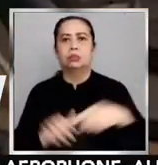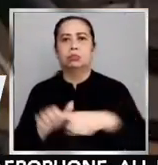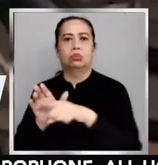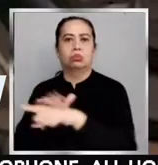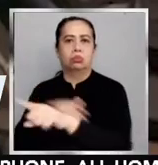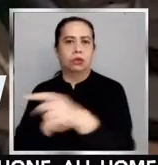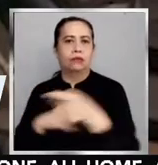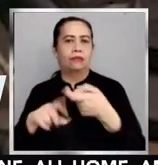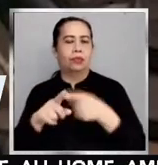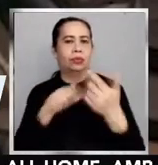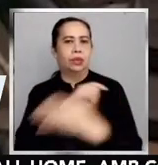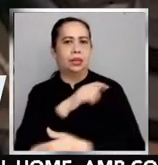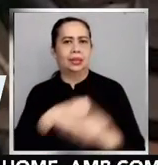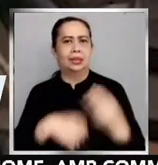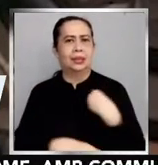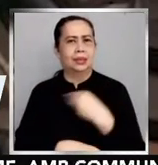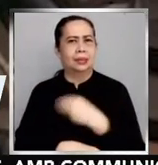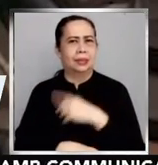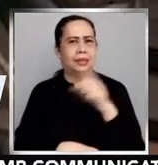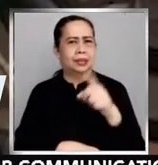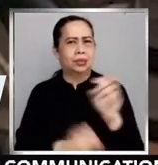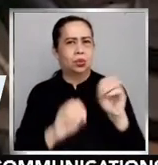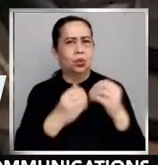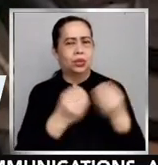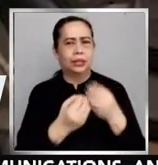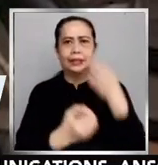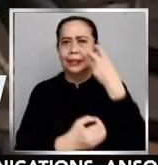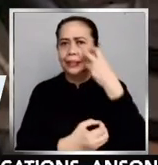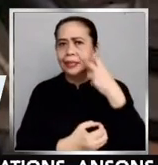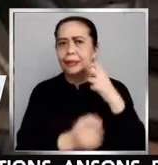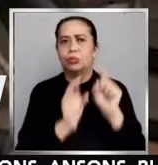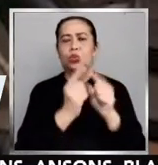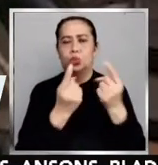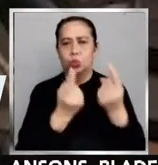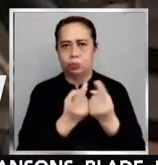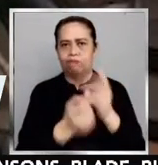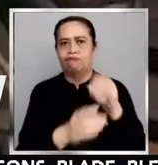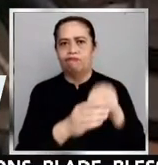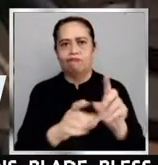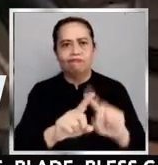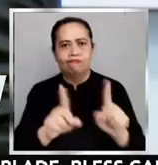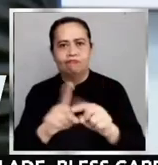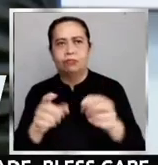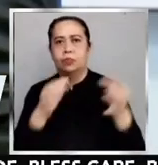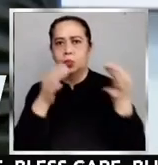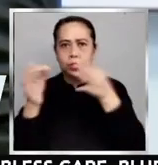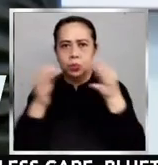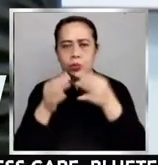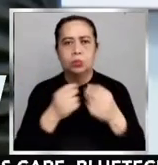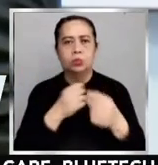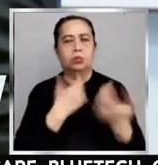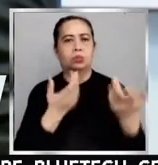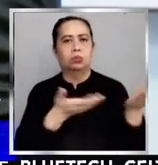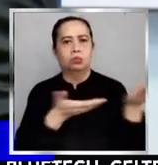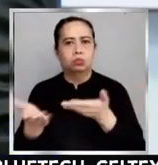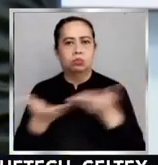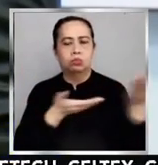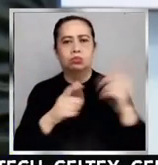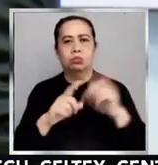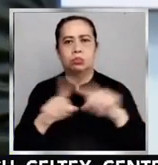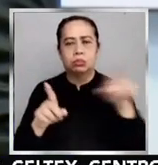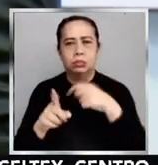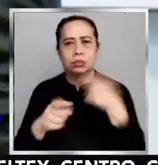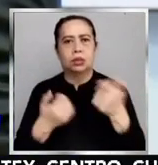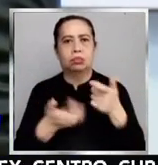at miyembro umano ng isang organized crime group na sangkot sa illegal na droga at gun smuggling. These Taiwanese fugitives